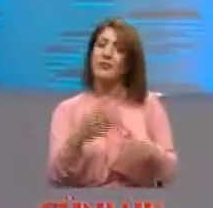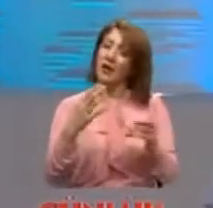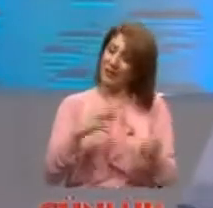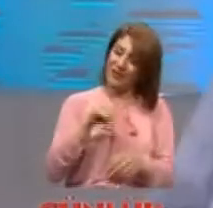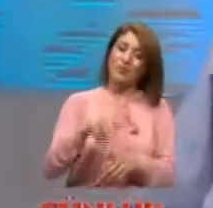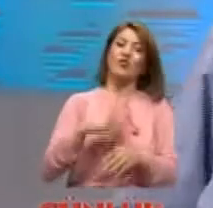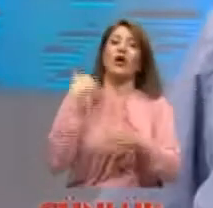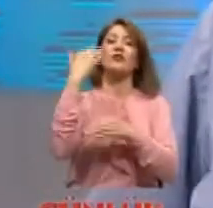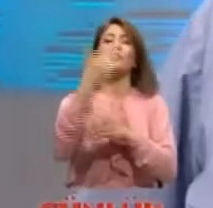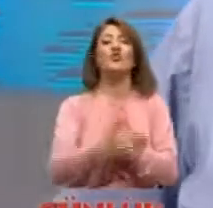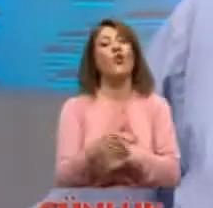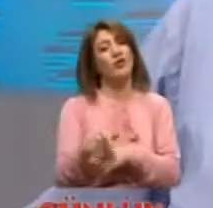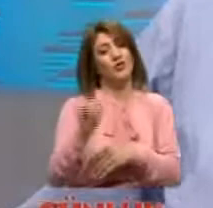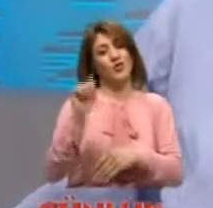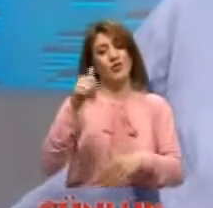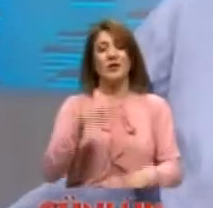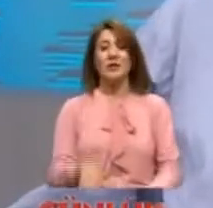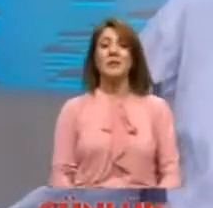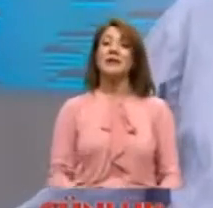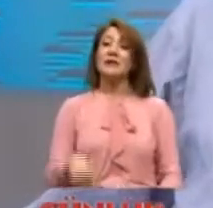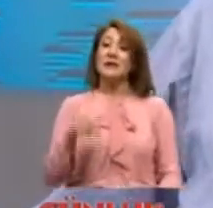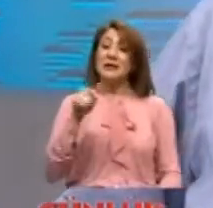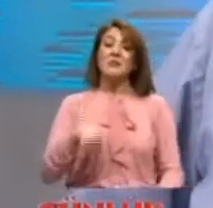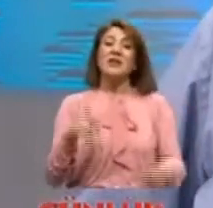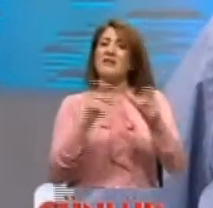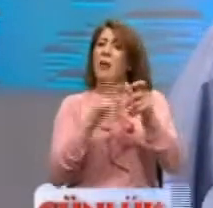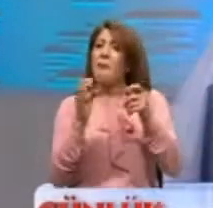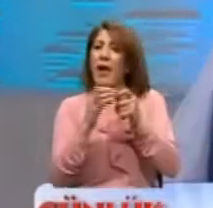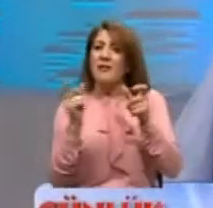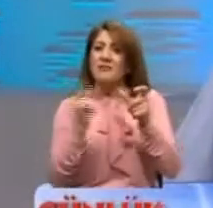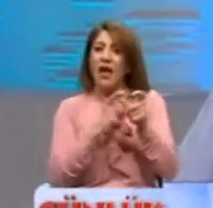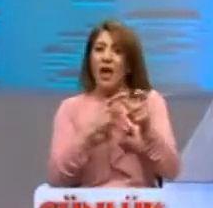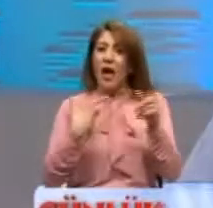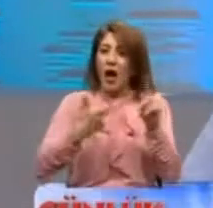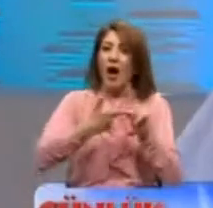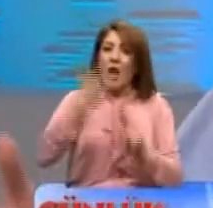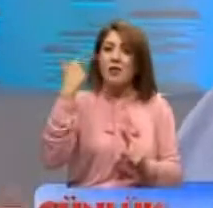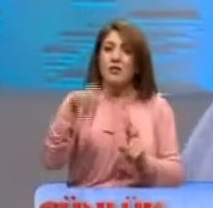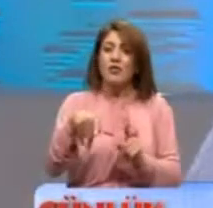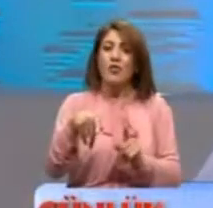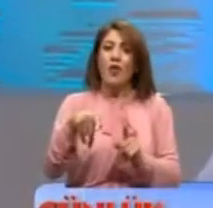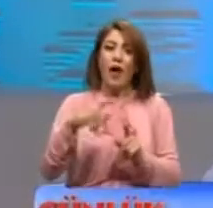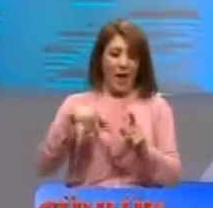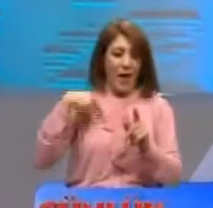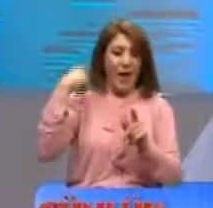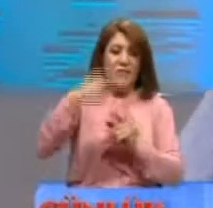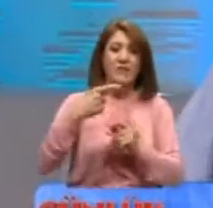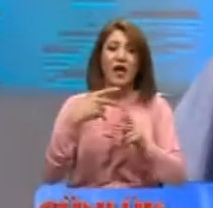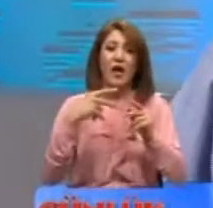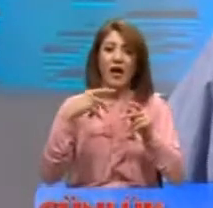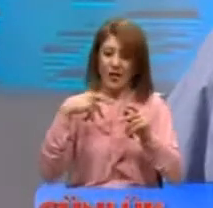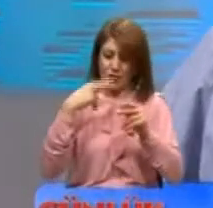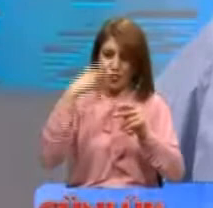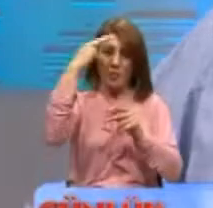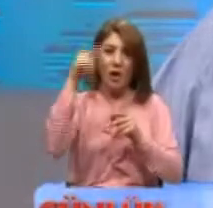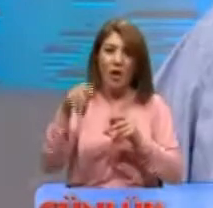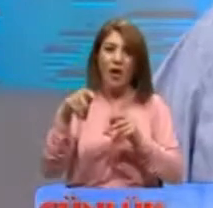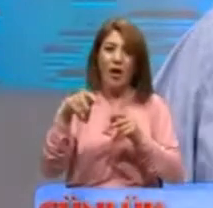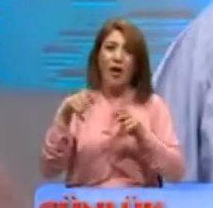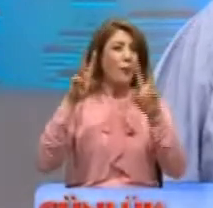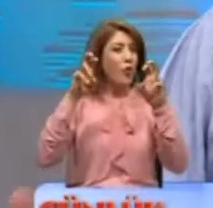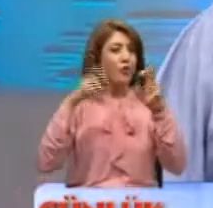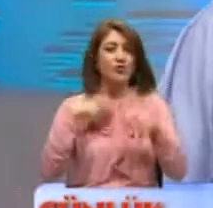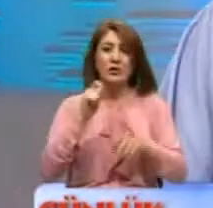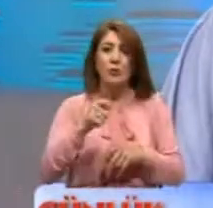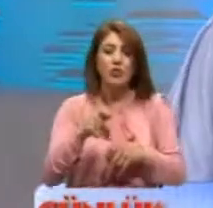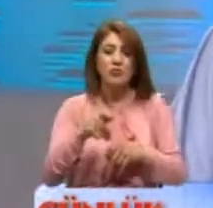Ne yaptın, ne getirdin bize? Vallahi şimdi SBS'ler falan kalkıyor. Aslında her cuma bir eğitim konusunu inceliyoruz. Eğitim